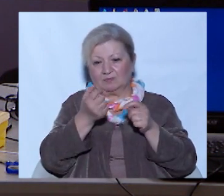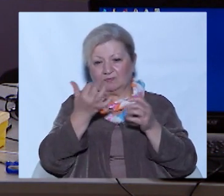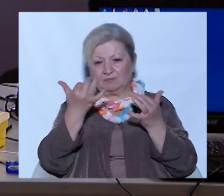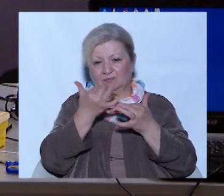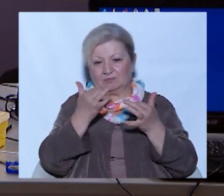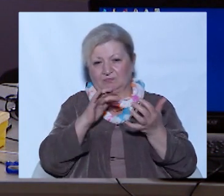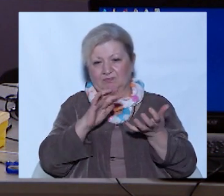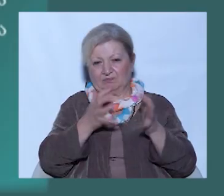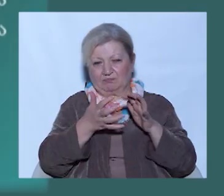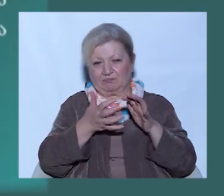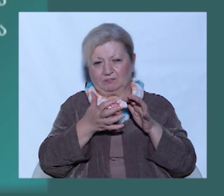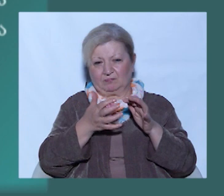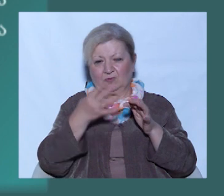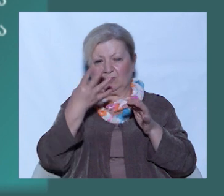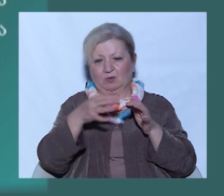ოდრავ შემოვატრიალოთ